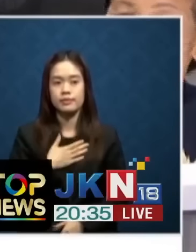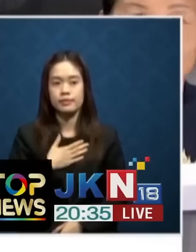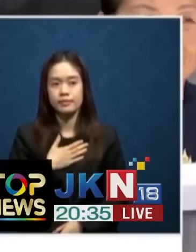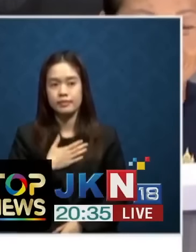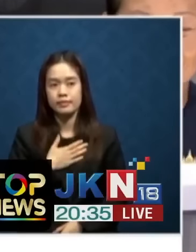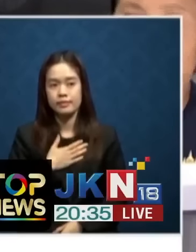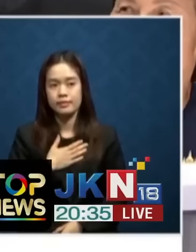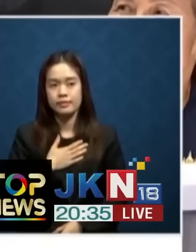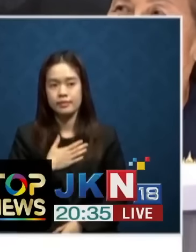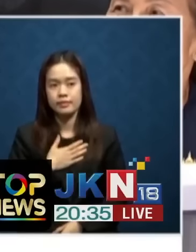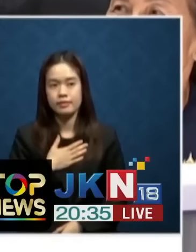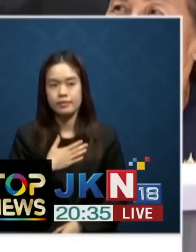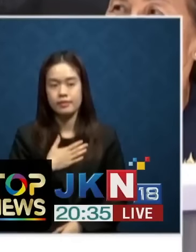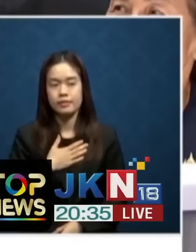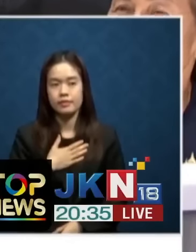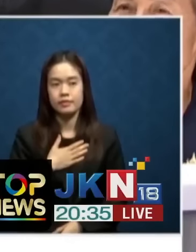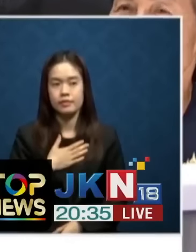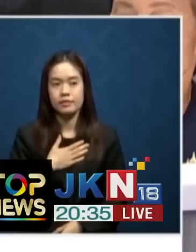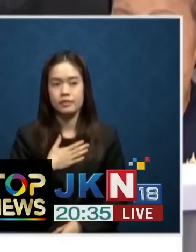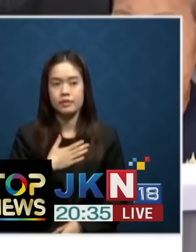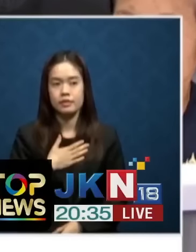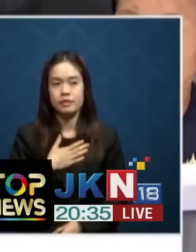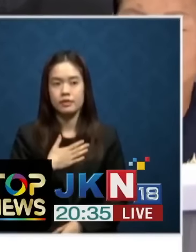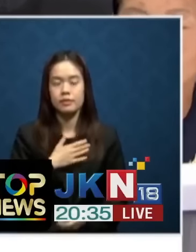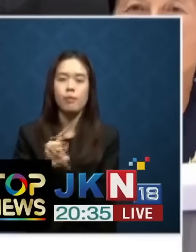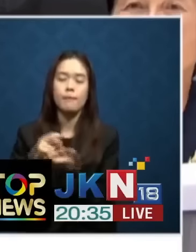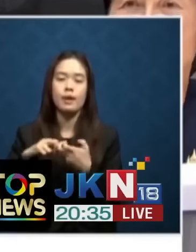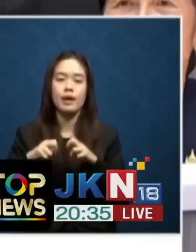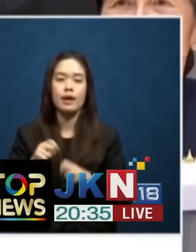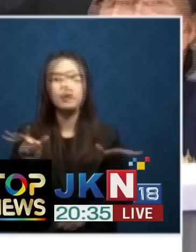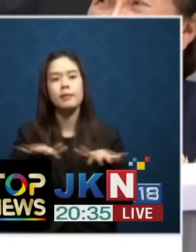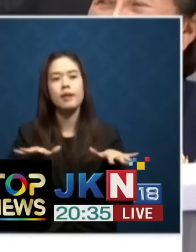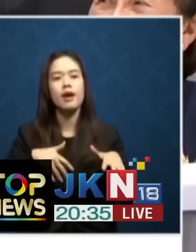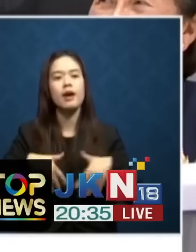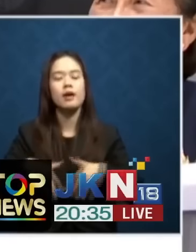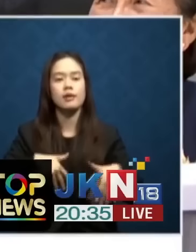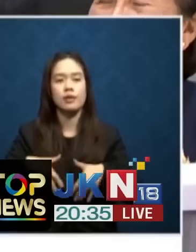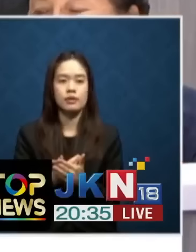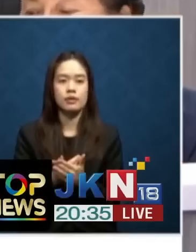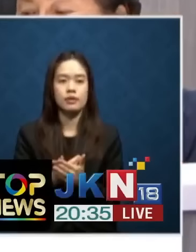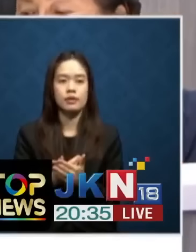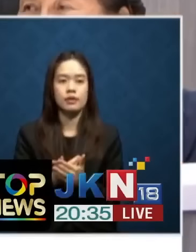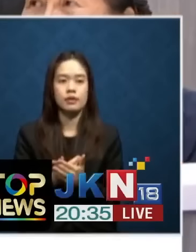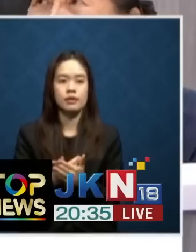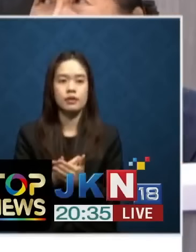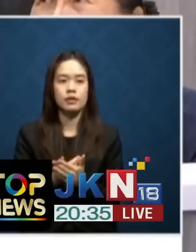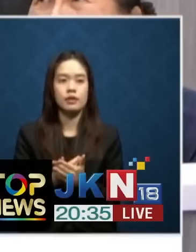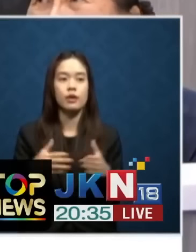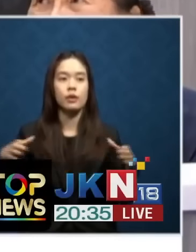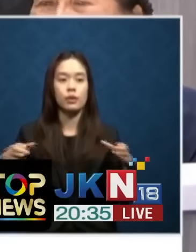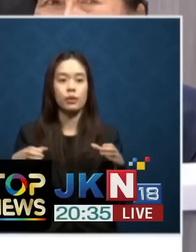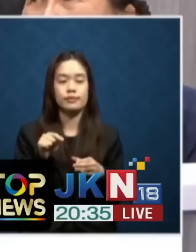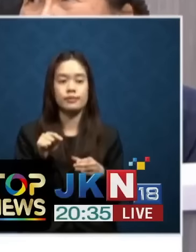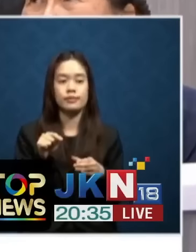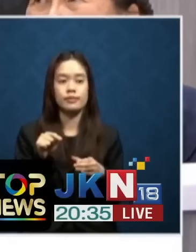พบปะกับพ่อค้าแม่ค้าชาวชนบทหลายๆท่านจะเรียกกลุ่มคนกลุ่ม